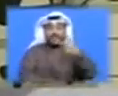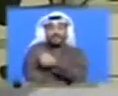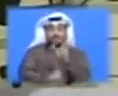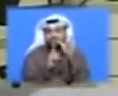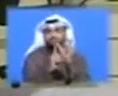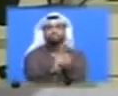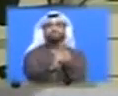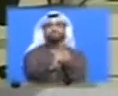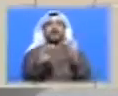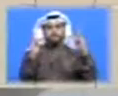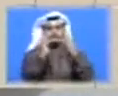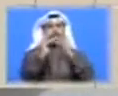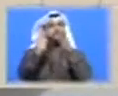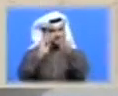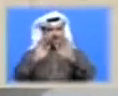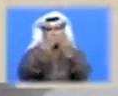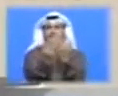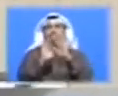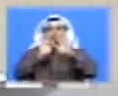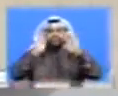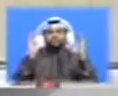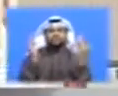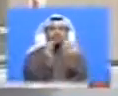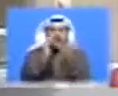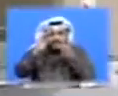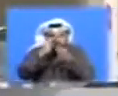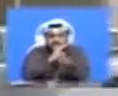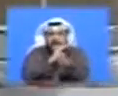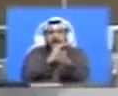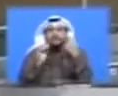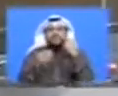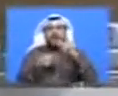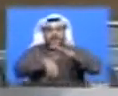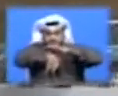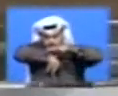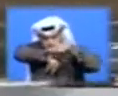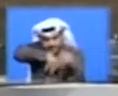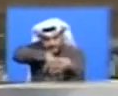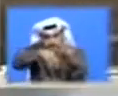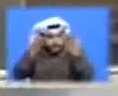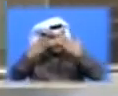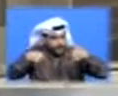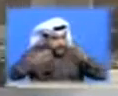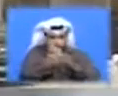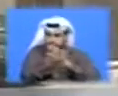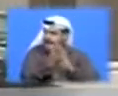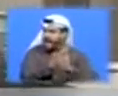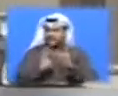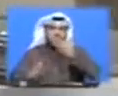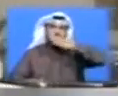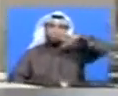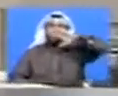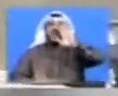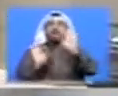الصحة اتخذت كافة الإجراءات الاحترازية والوقائية للمخالطين، والجدير بالذكر أن الكوادر